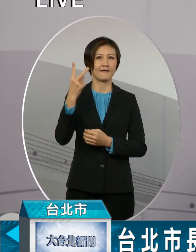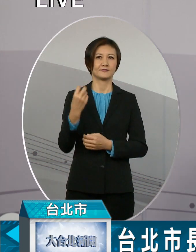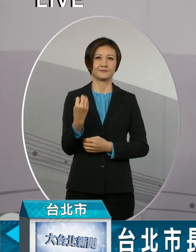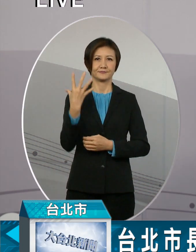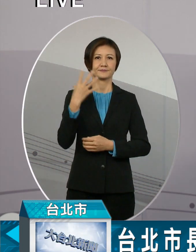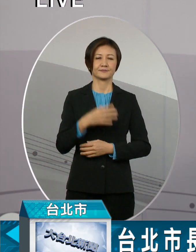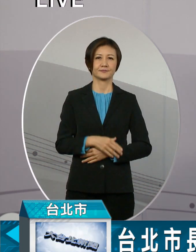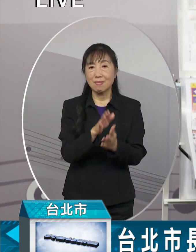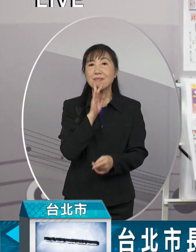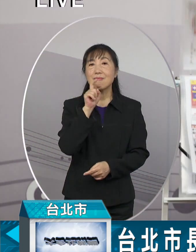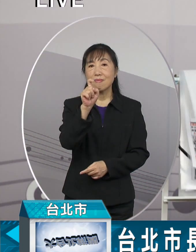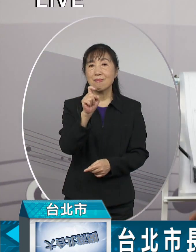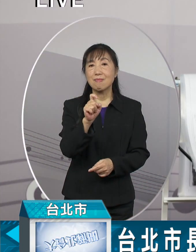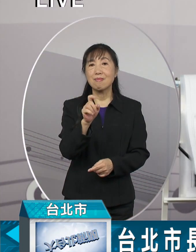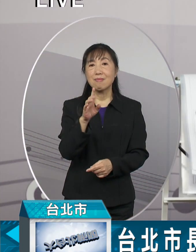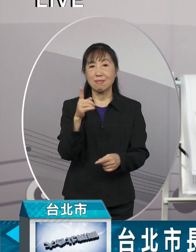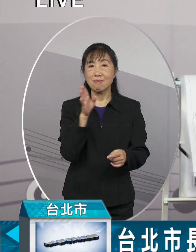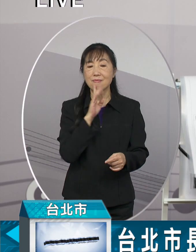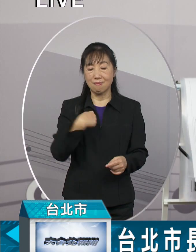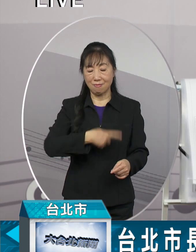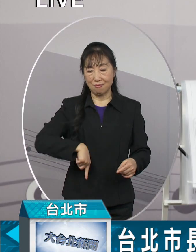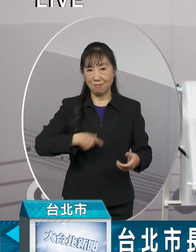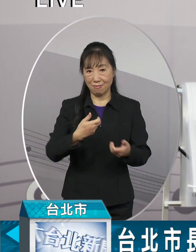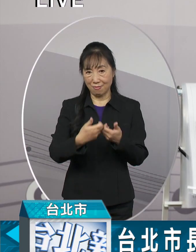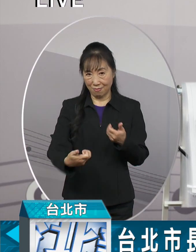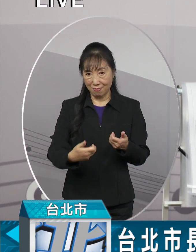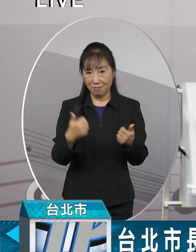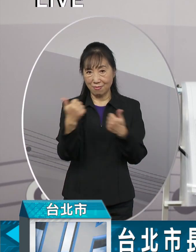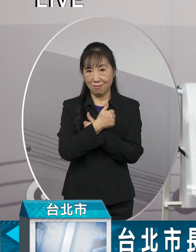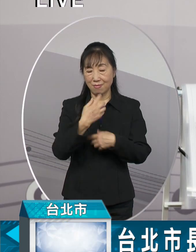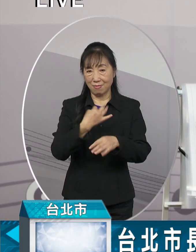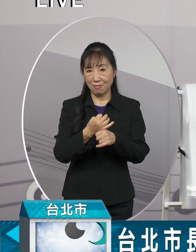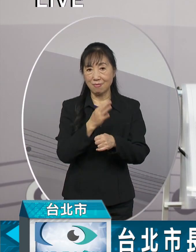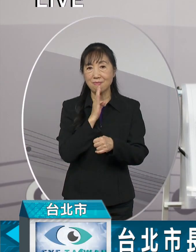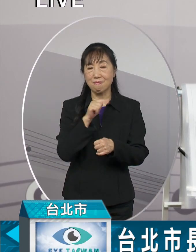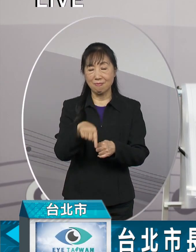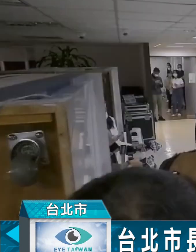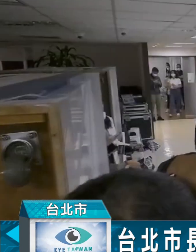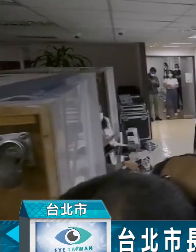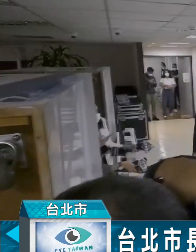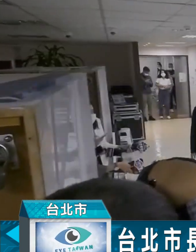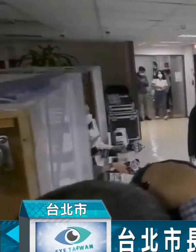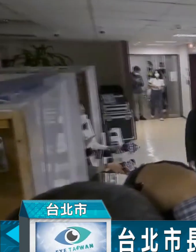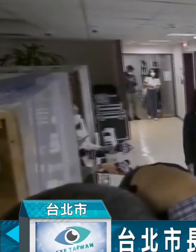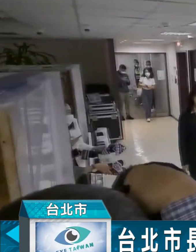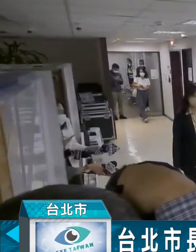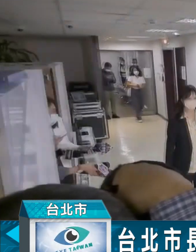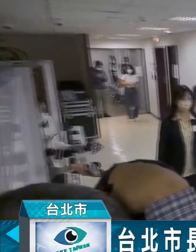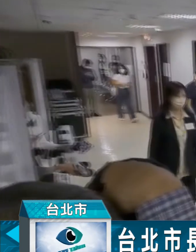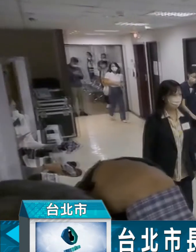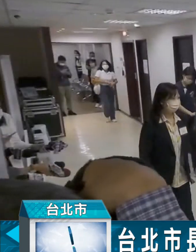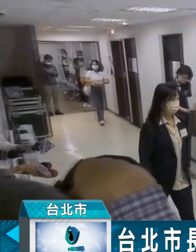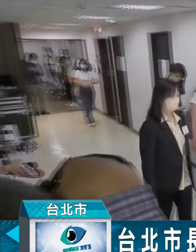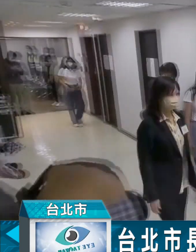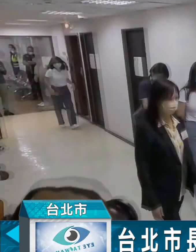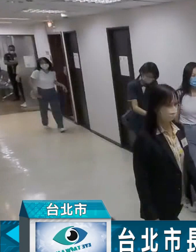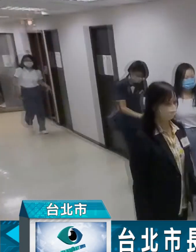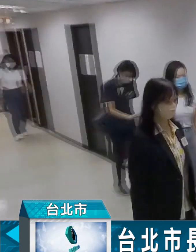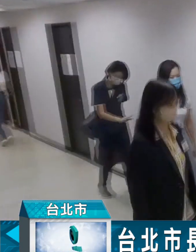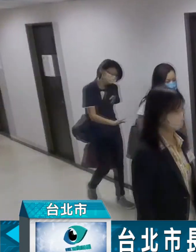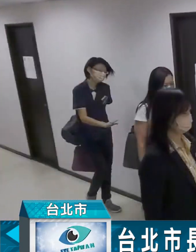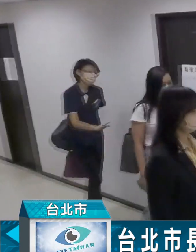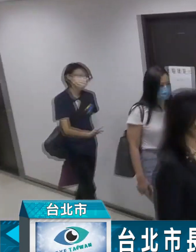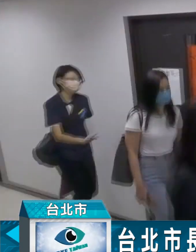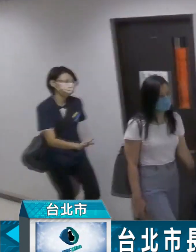自拥有30分钟可以畅所欲言。萨卡都中最先登场的是黄珊珊，他主打温情攻势，呼吁摆脱蓝